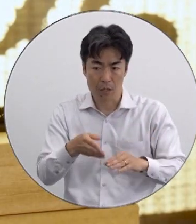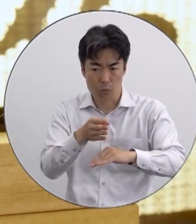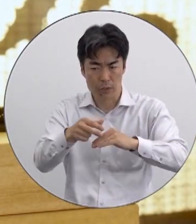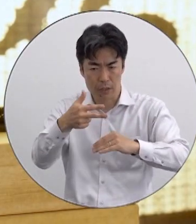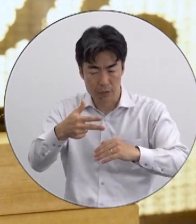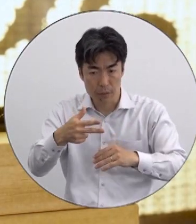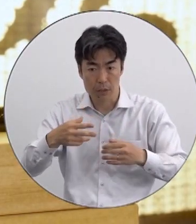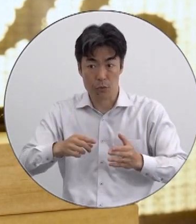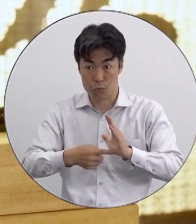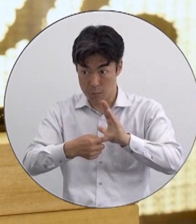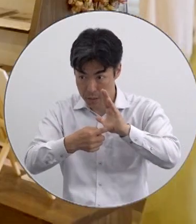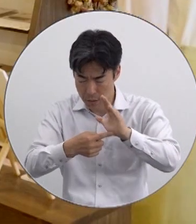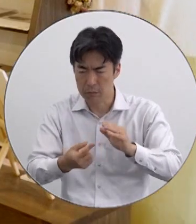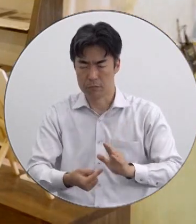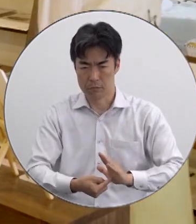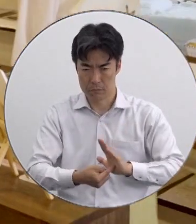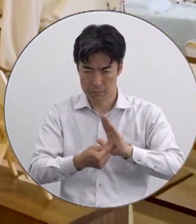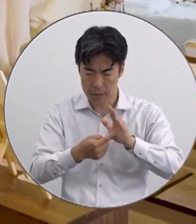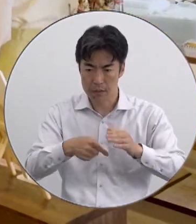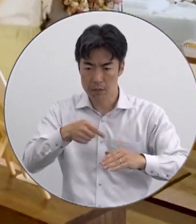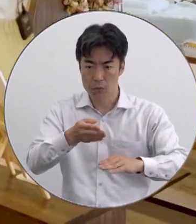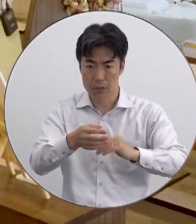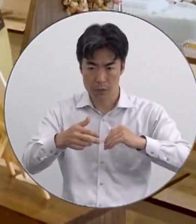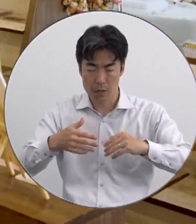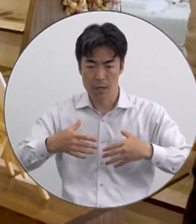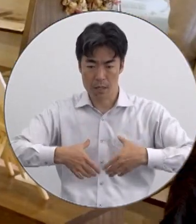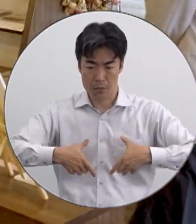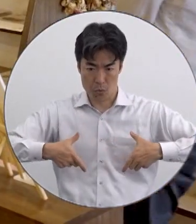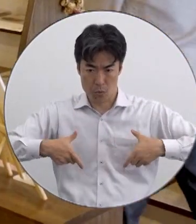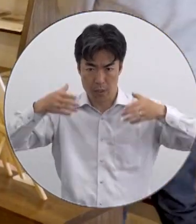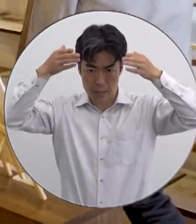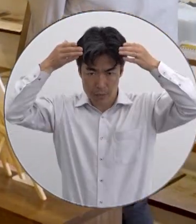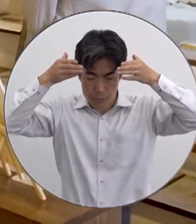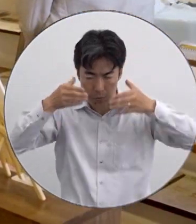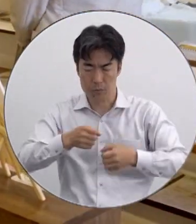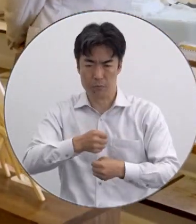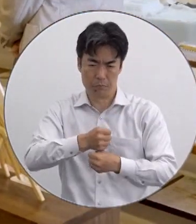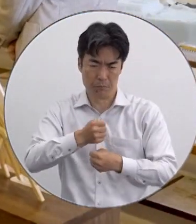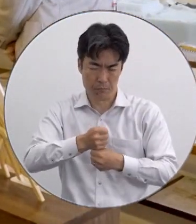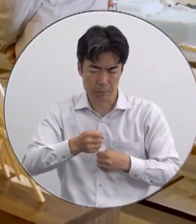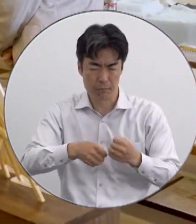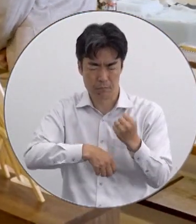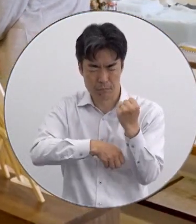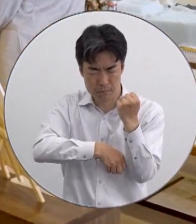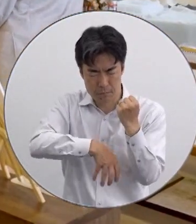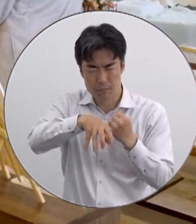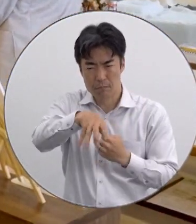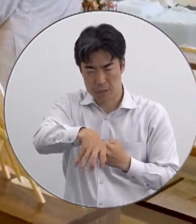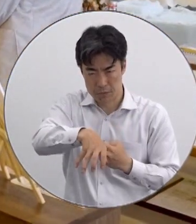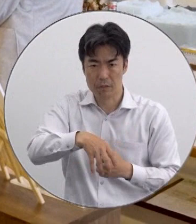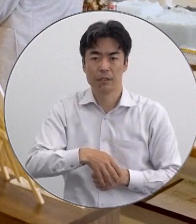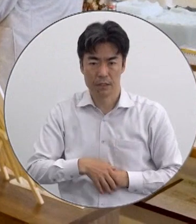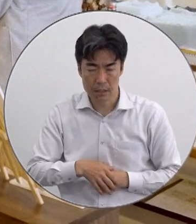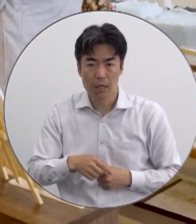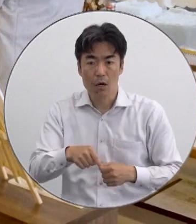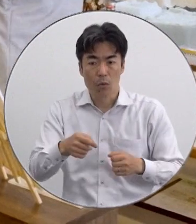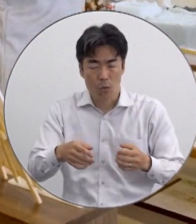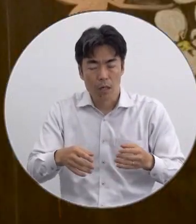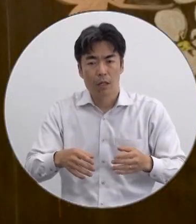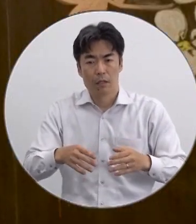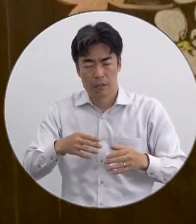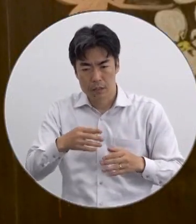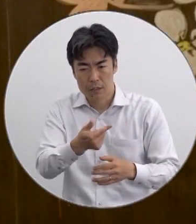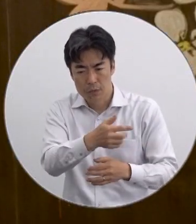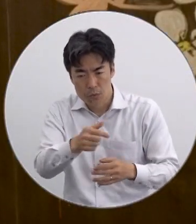い、かっこいいですね。 はい、 こちらのスペースには絵、それから像、たくさん展示してありますね。 は